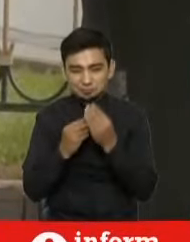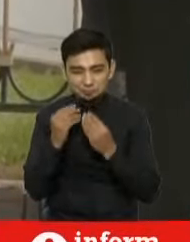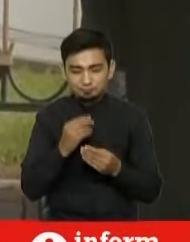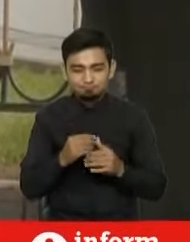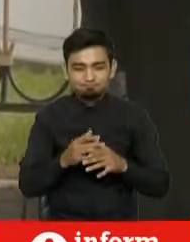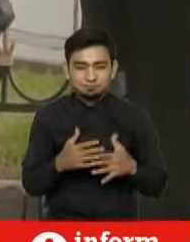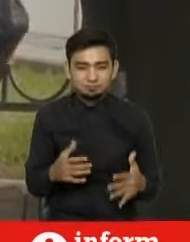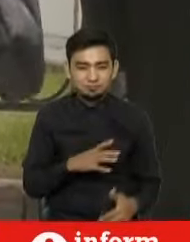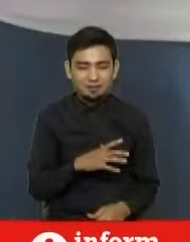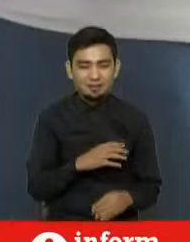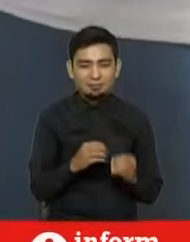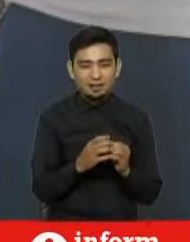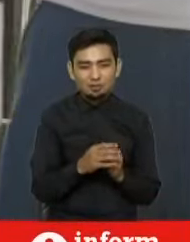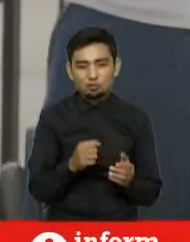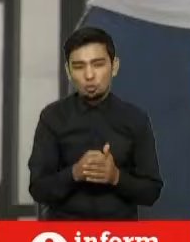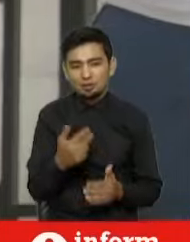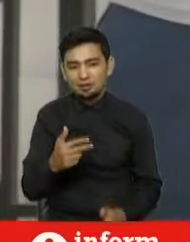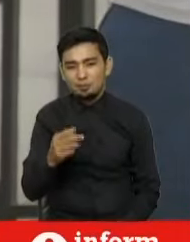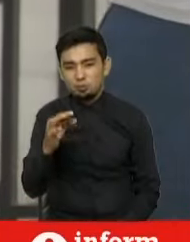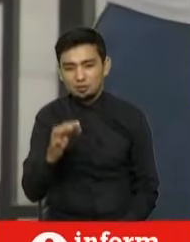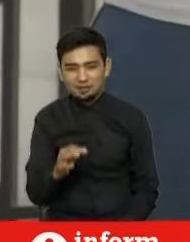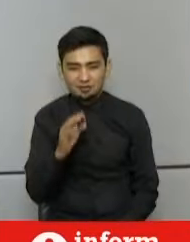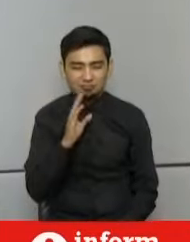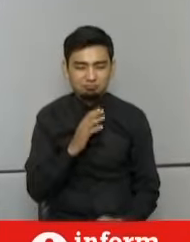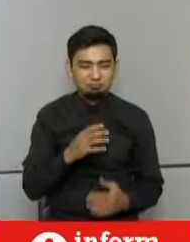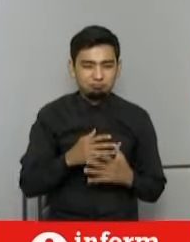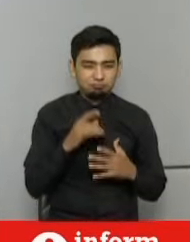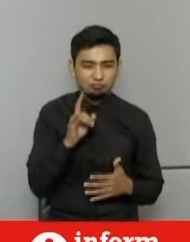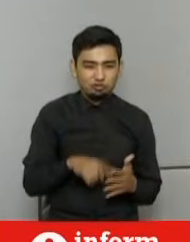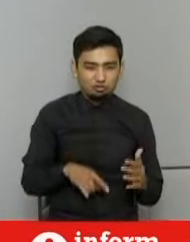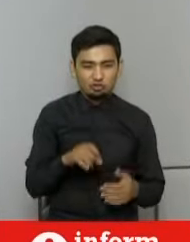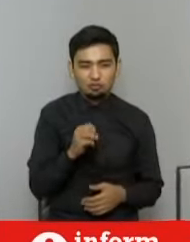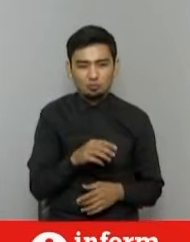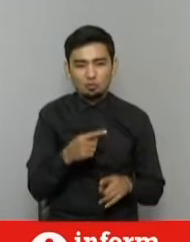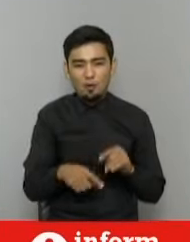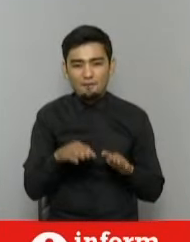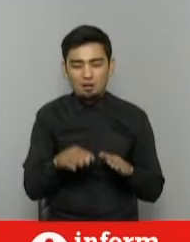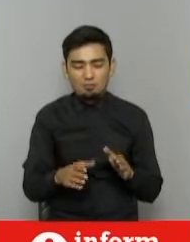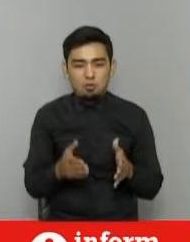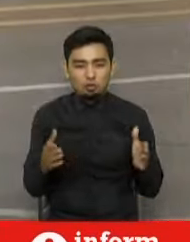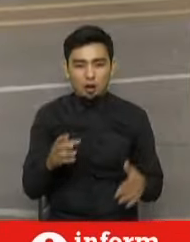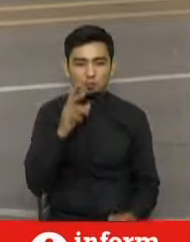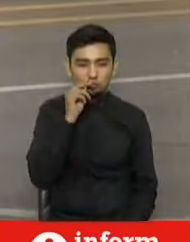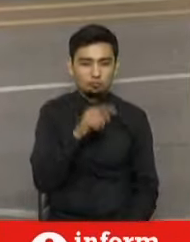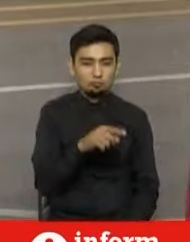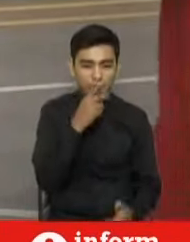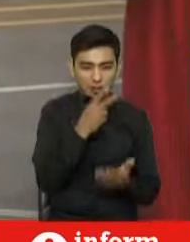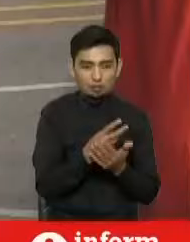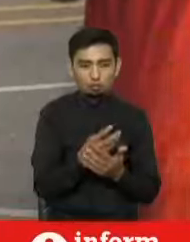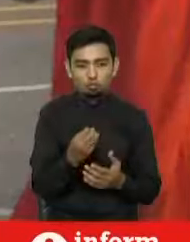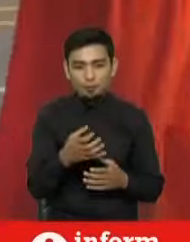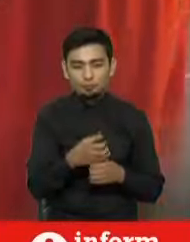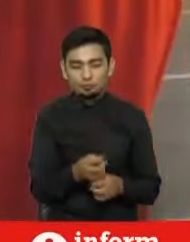должно быть от 15 до 30% жировых тканей по соотношению к остальному весу. У мужчин этот показатель должен быть еще